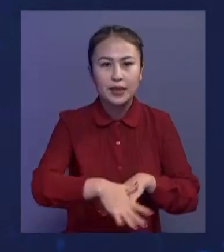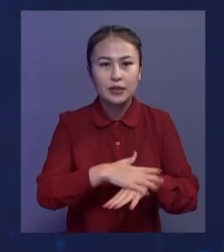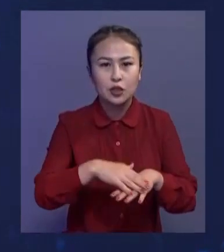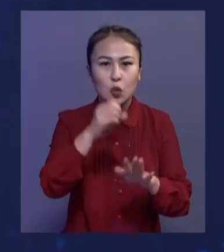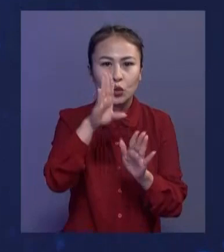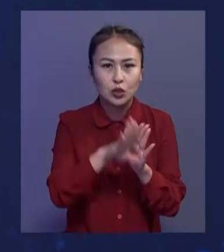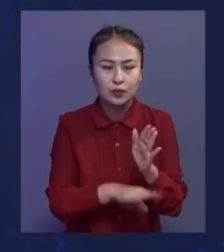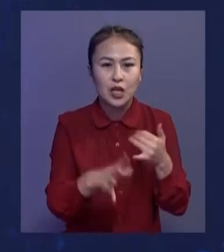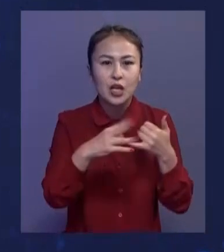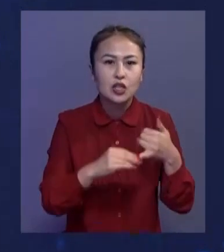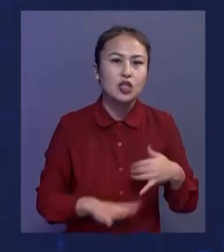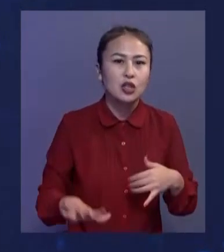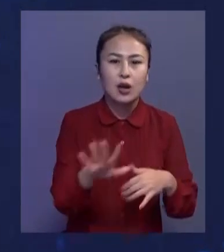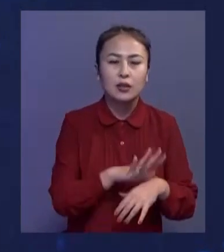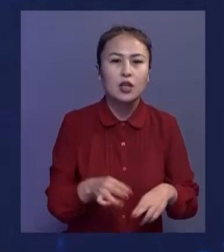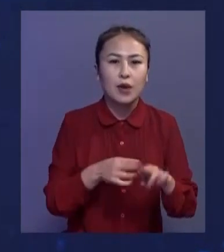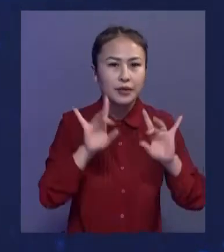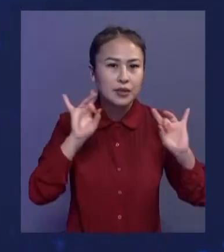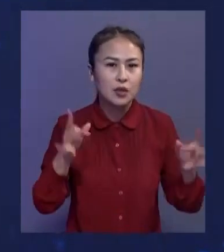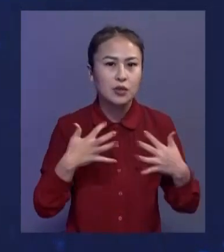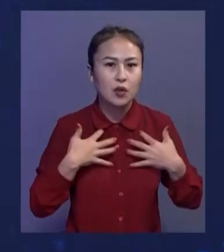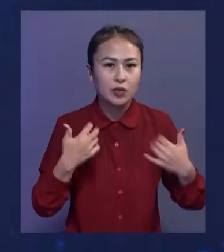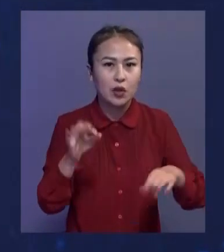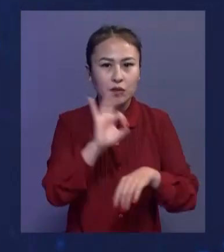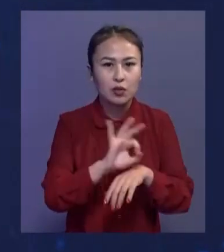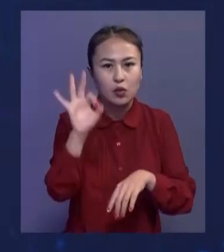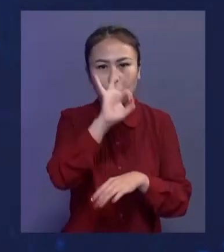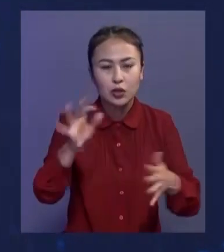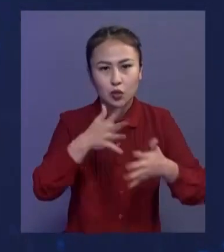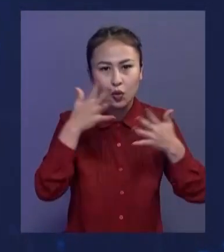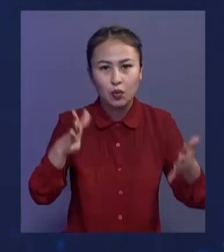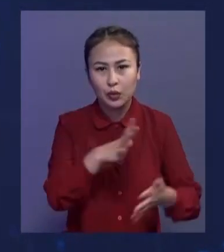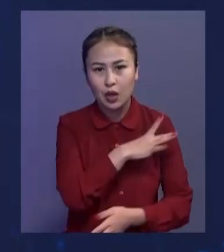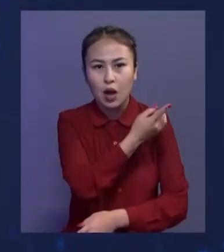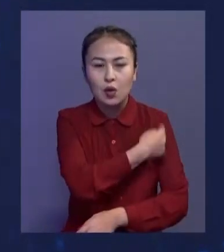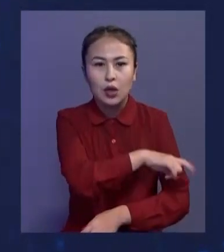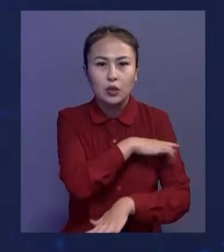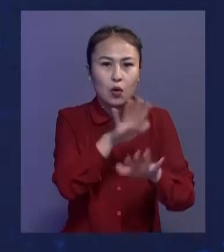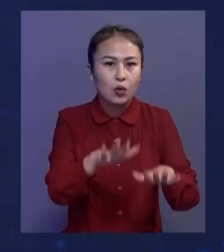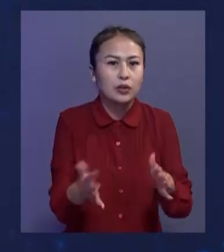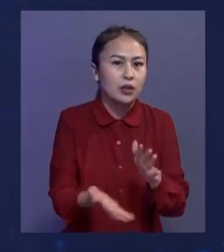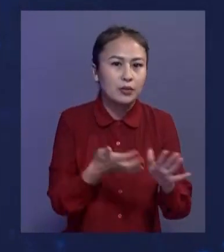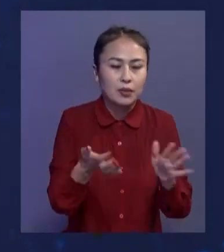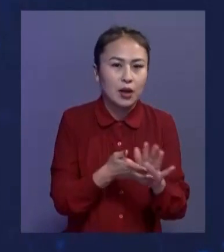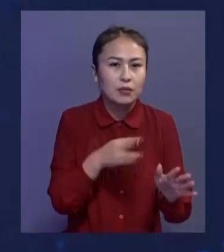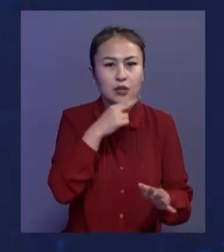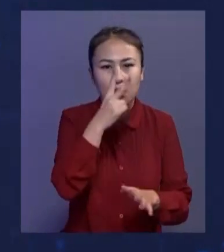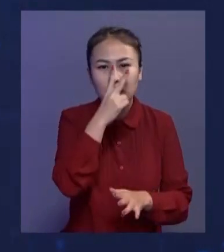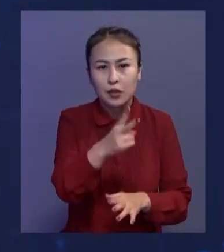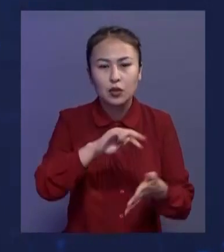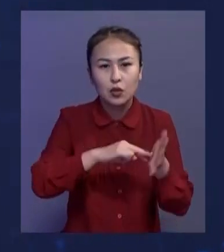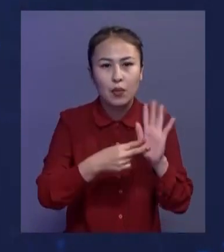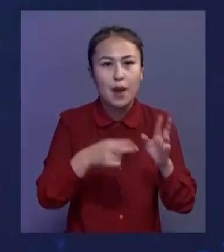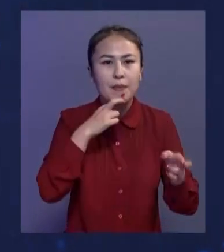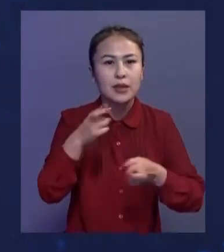Еуропа елдерінде өршіп тұр. Жер жаһанды жалмаған індет денсаулық сақтау саласына үлкен соққы болды. Ауруханаларда орын тапшылығы байқалып,